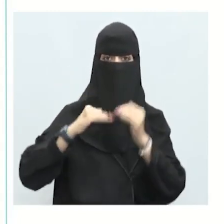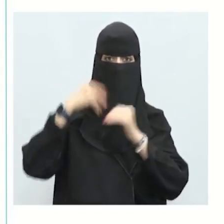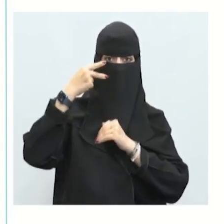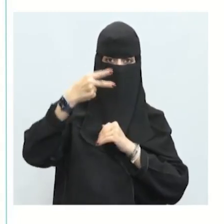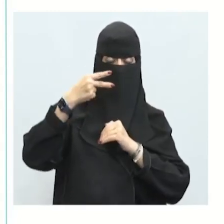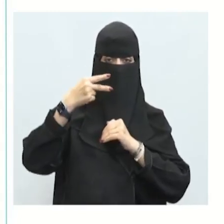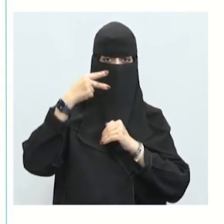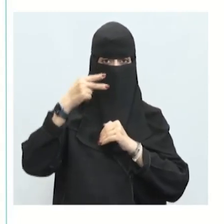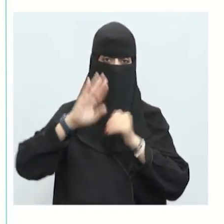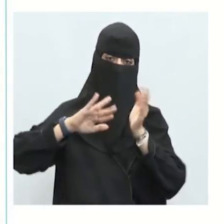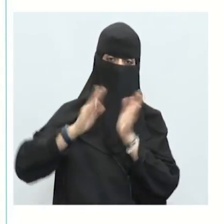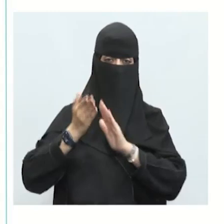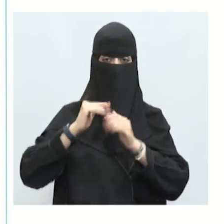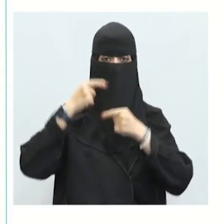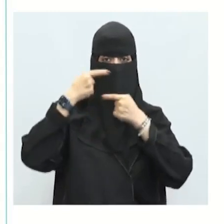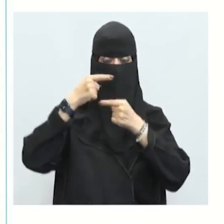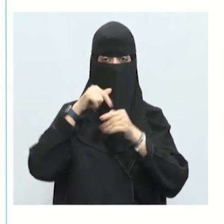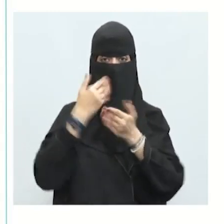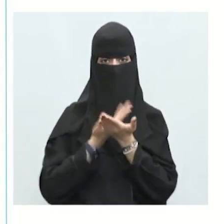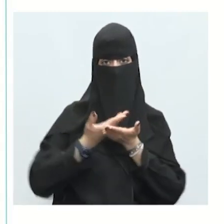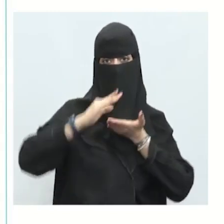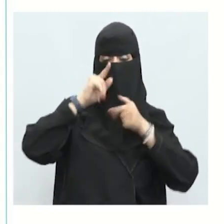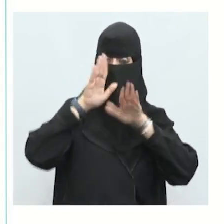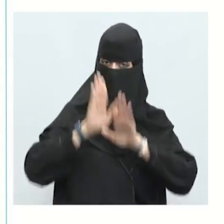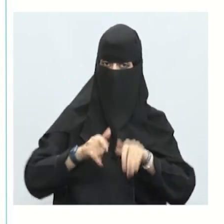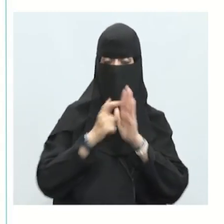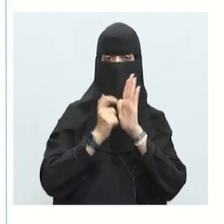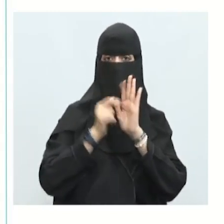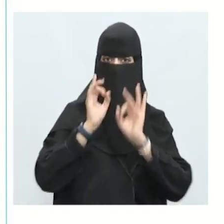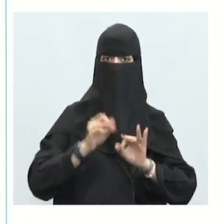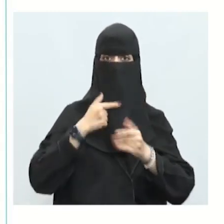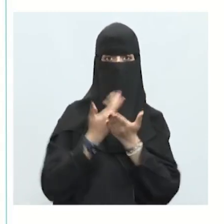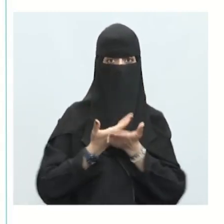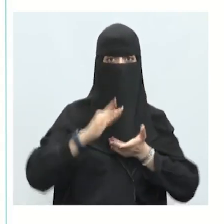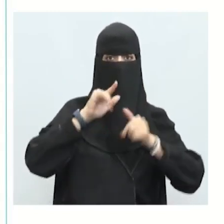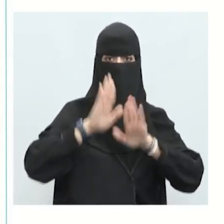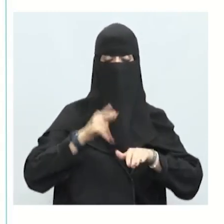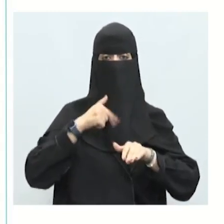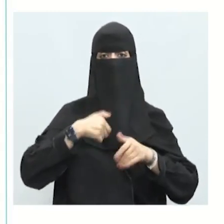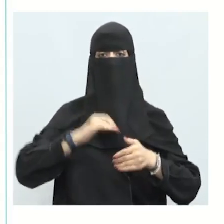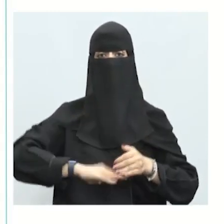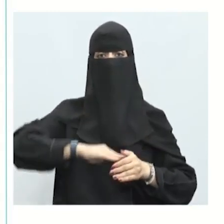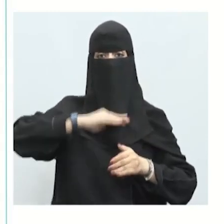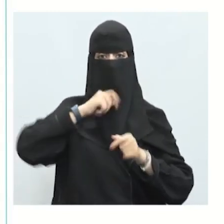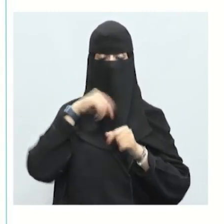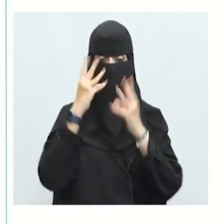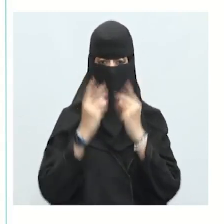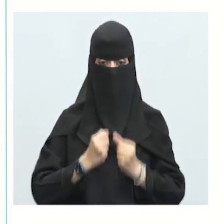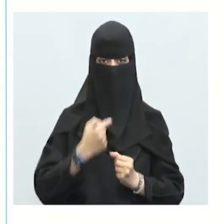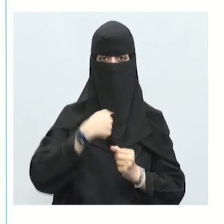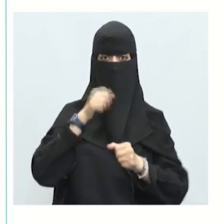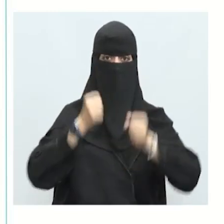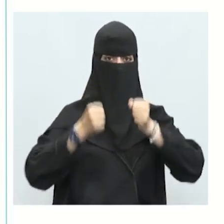18 برنت اطبع لي اذا تحقق هذا الشرط اطبع لي عمرك مناسبا لقياده السياره